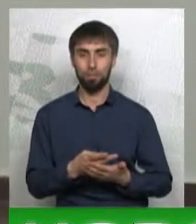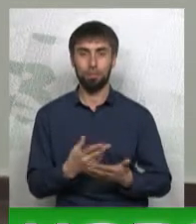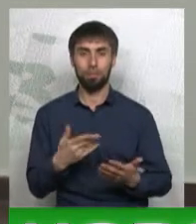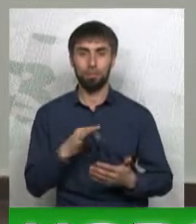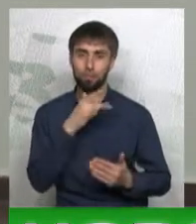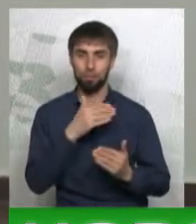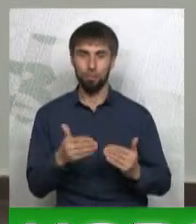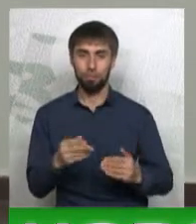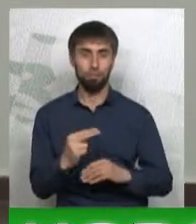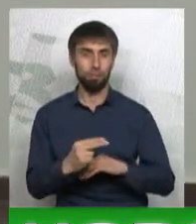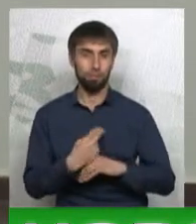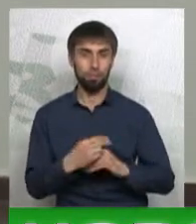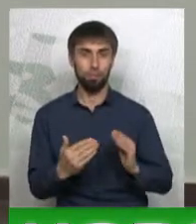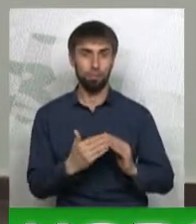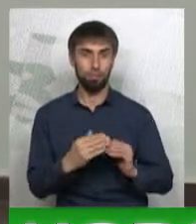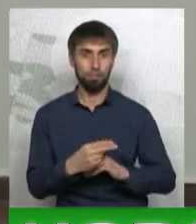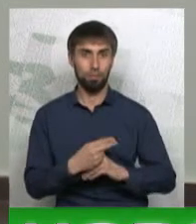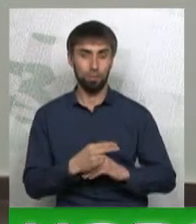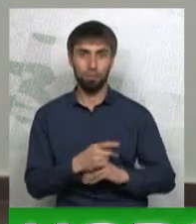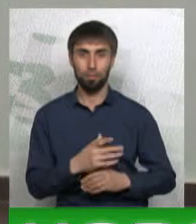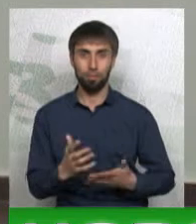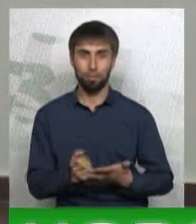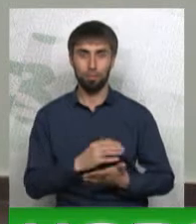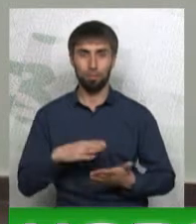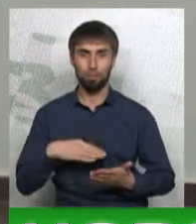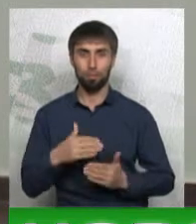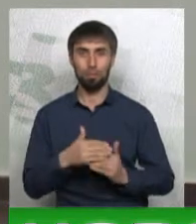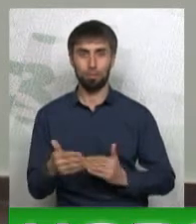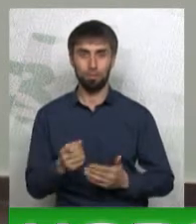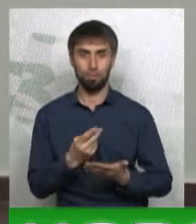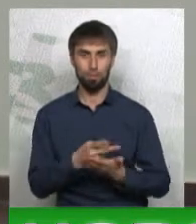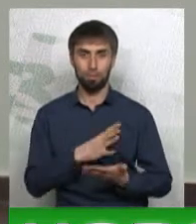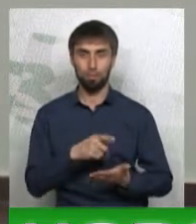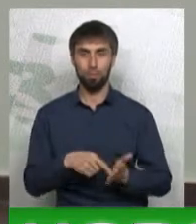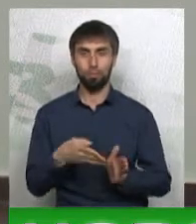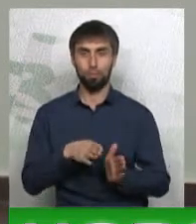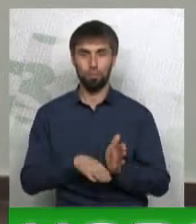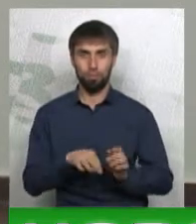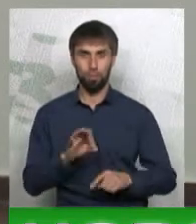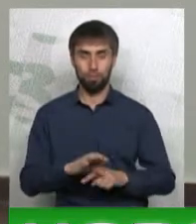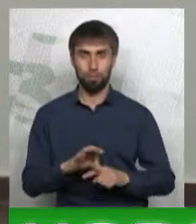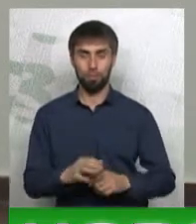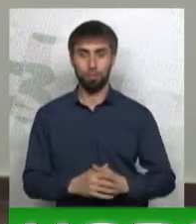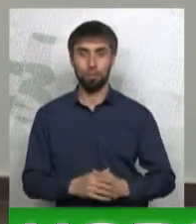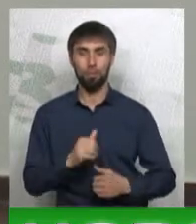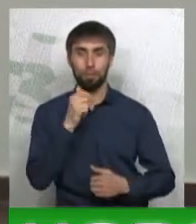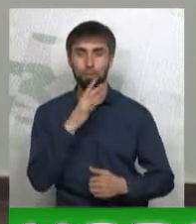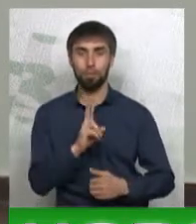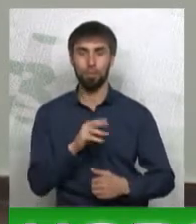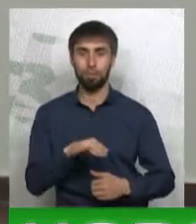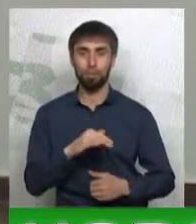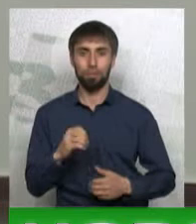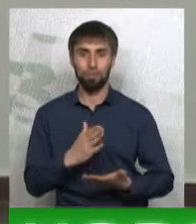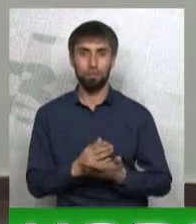какой-то период, пролечившись дома, уже в далеко зашедшей стадии заболевания, когда на КТ уже